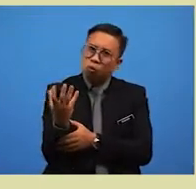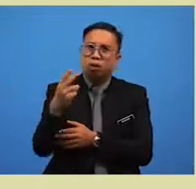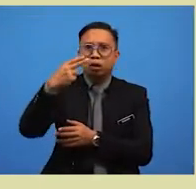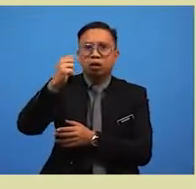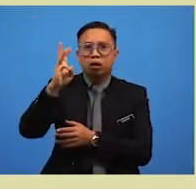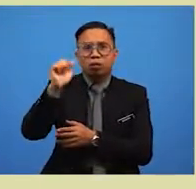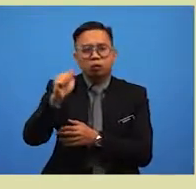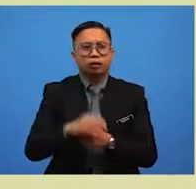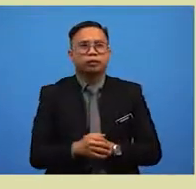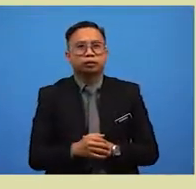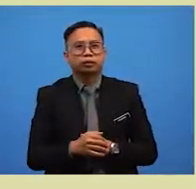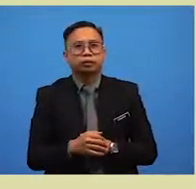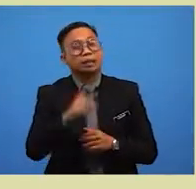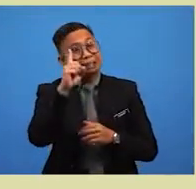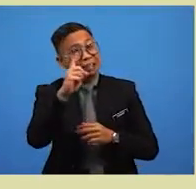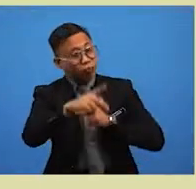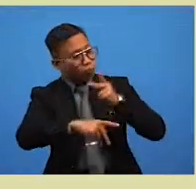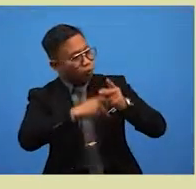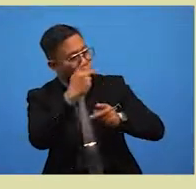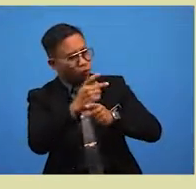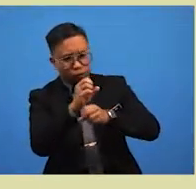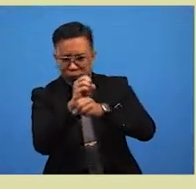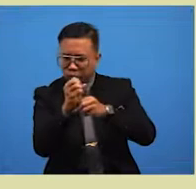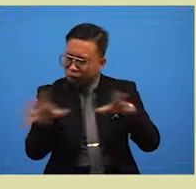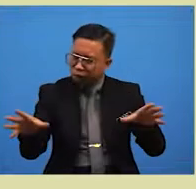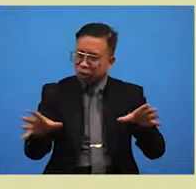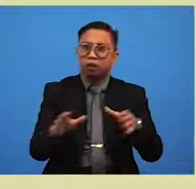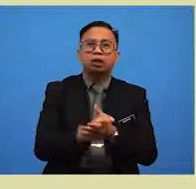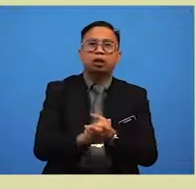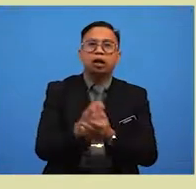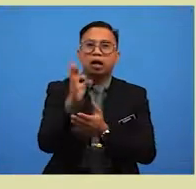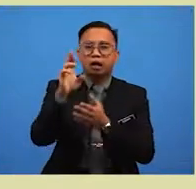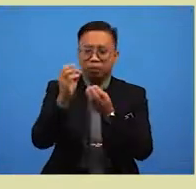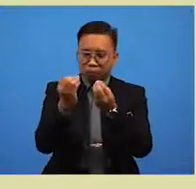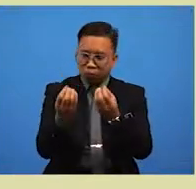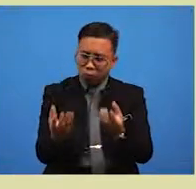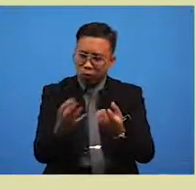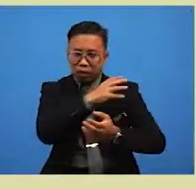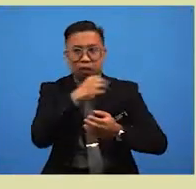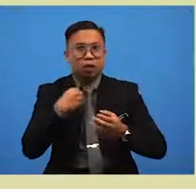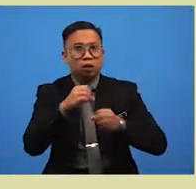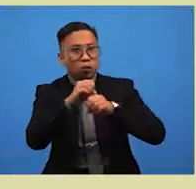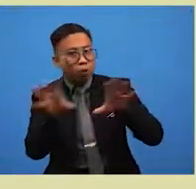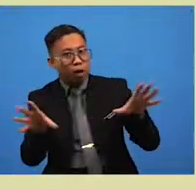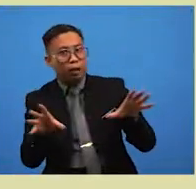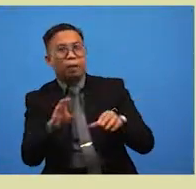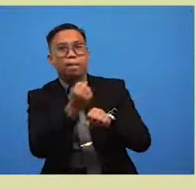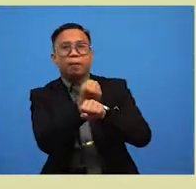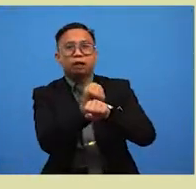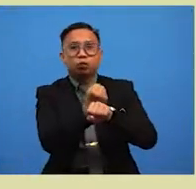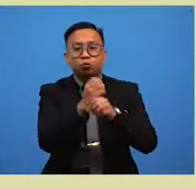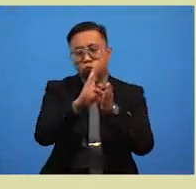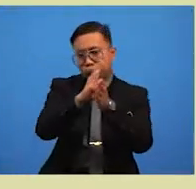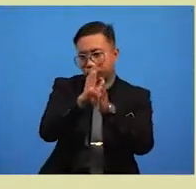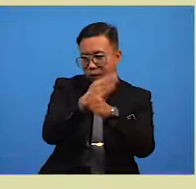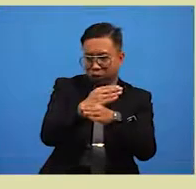Bagus! Luluh hawa ialah satu proses pemecahan, pereputan dan penguraian batuan yang mengubah bentuk muka